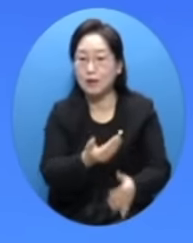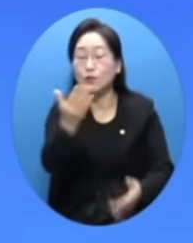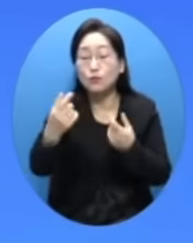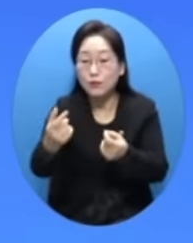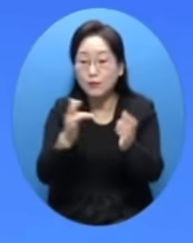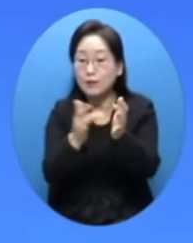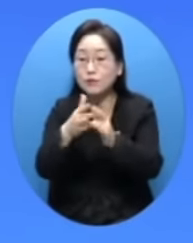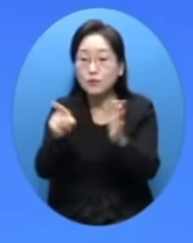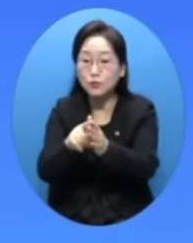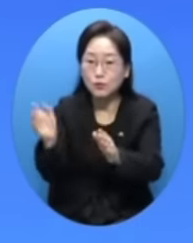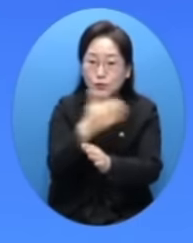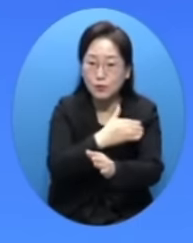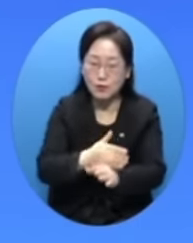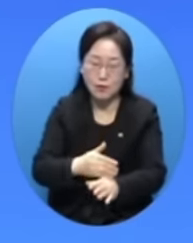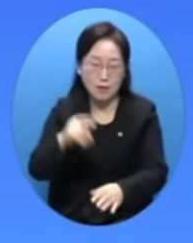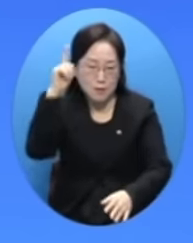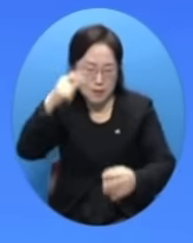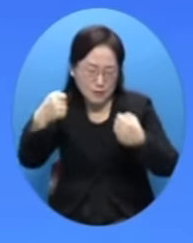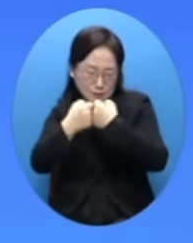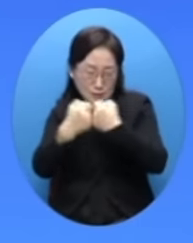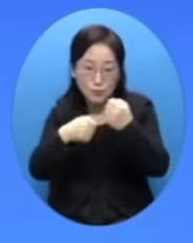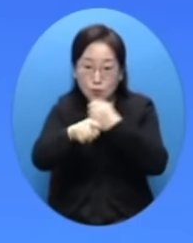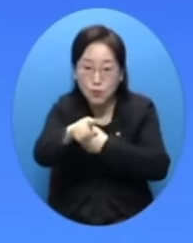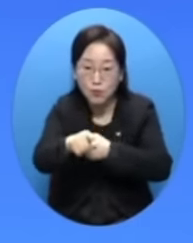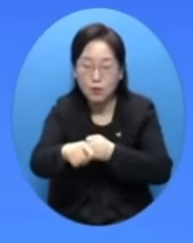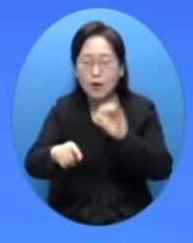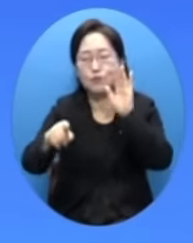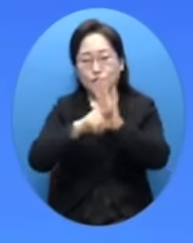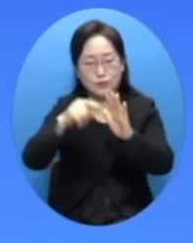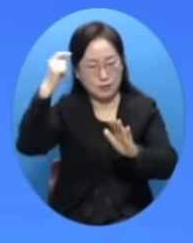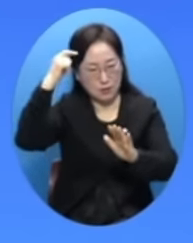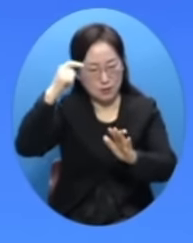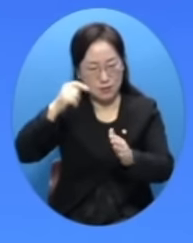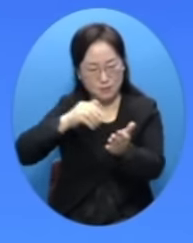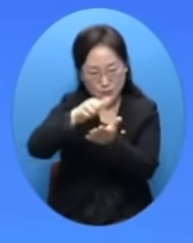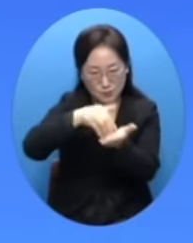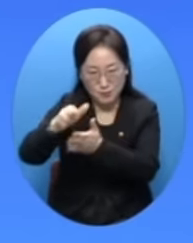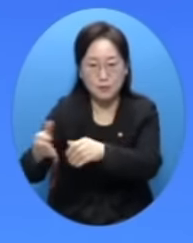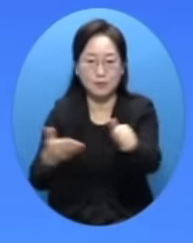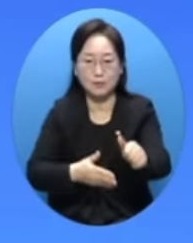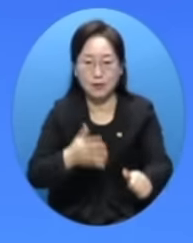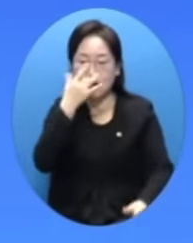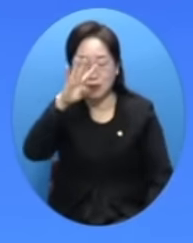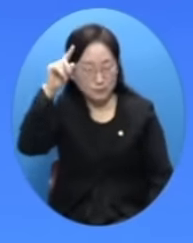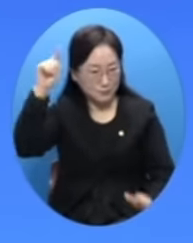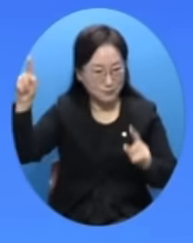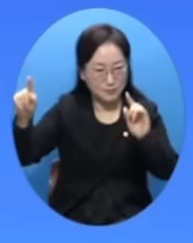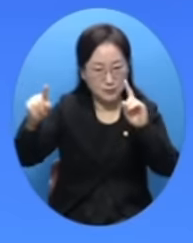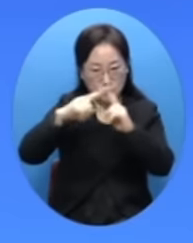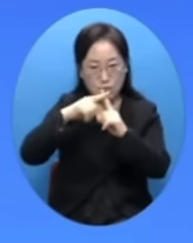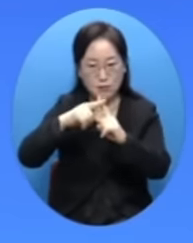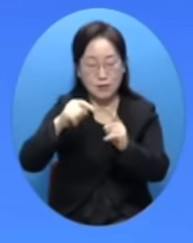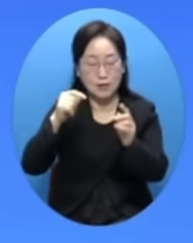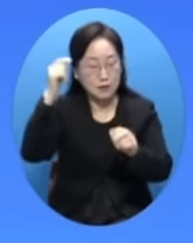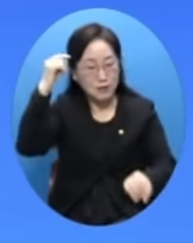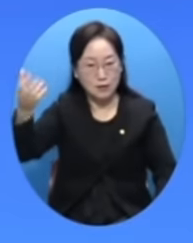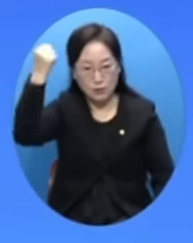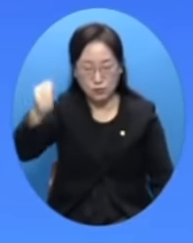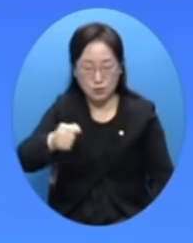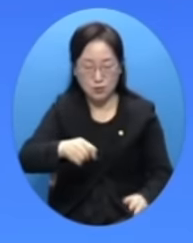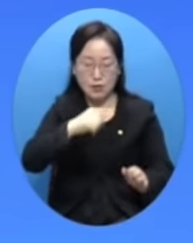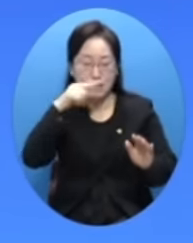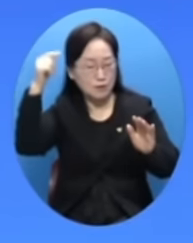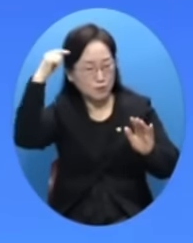우리가 철 에 싸워야 되는 것은 부정적인 생각입니다 절대긍정 절대 감소 무장해서 부정적인 생각을 쫓아내야 되는